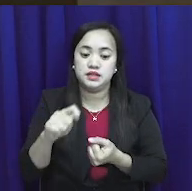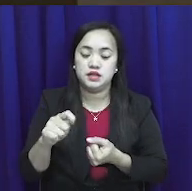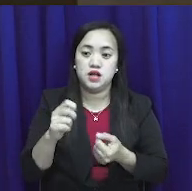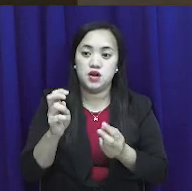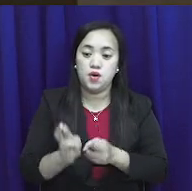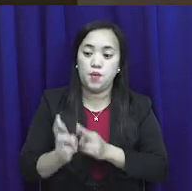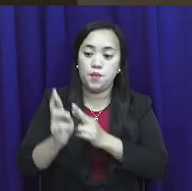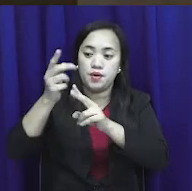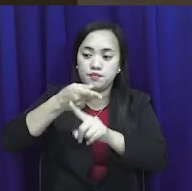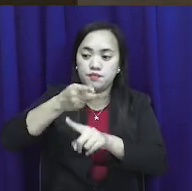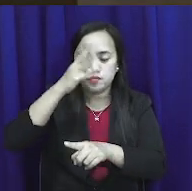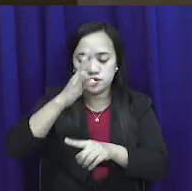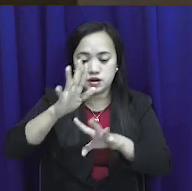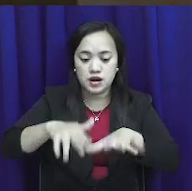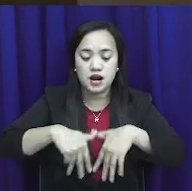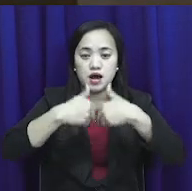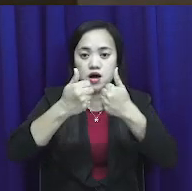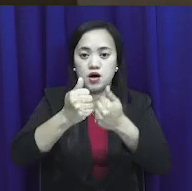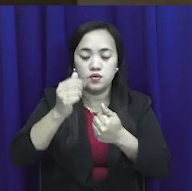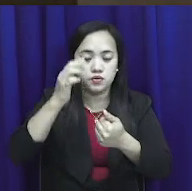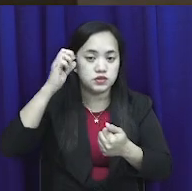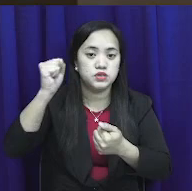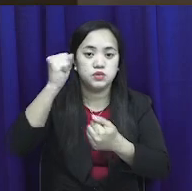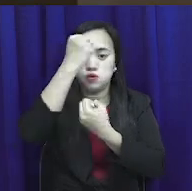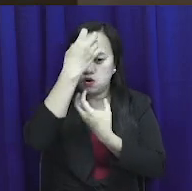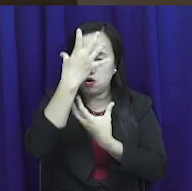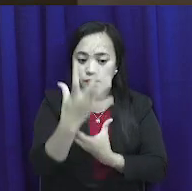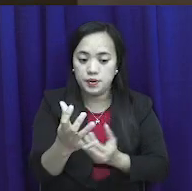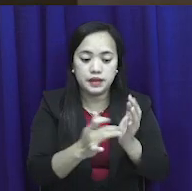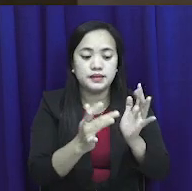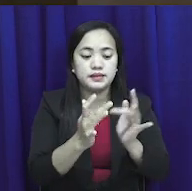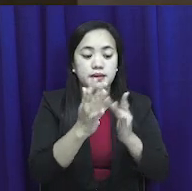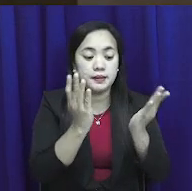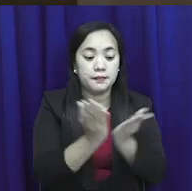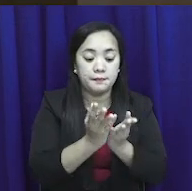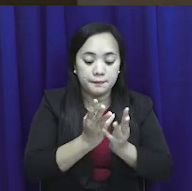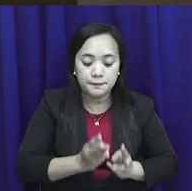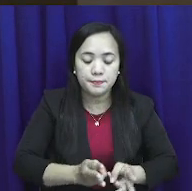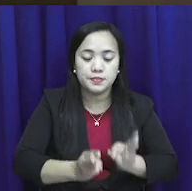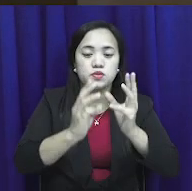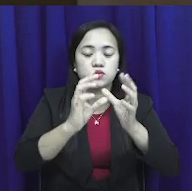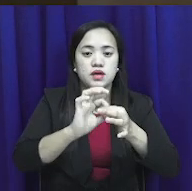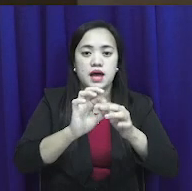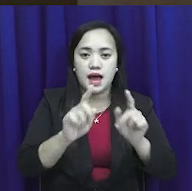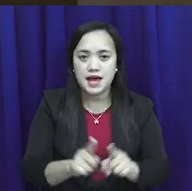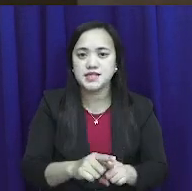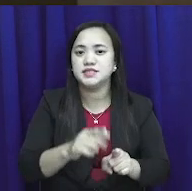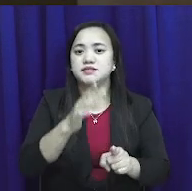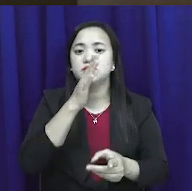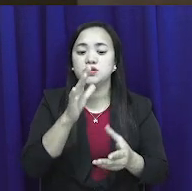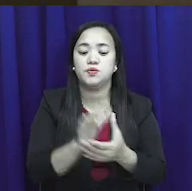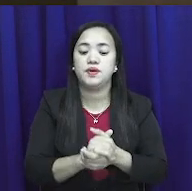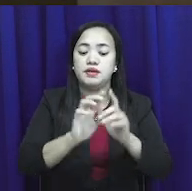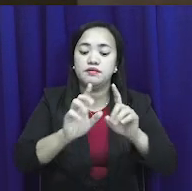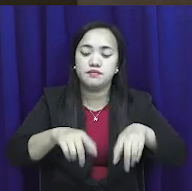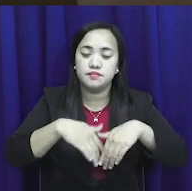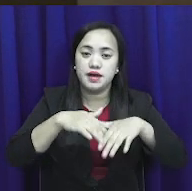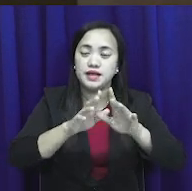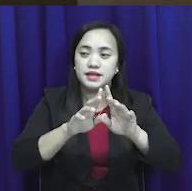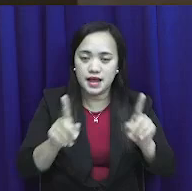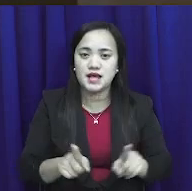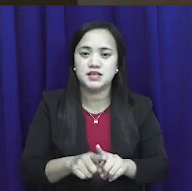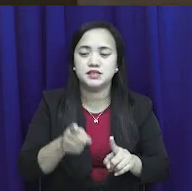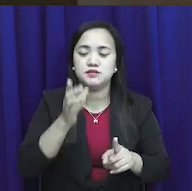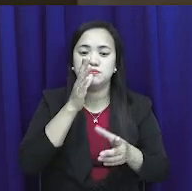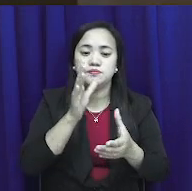how she obeyed the biblical pattern of the of of being a wife and how her Ministry